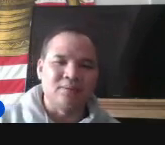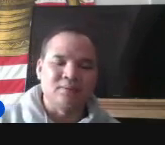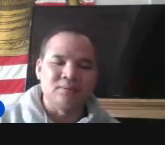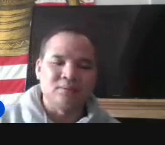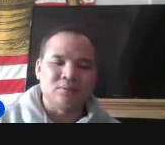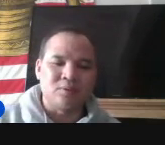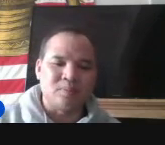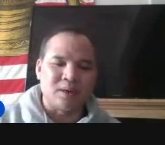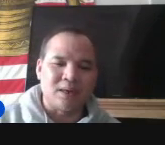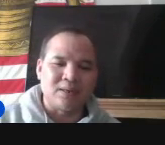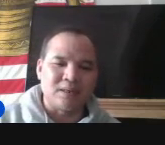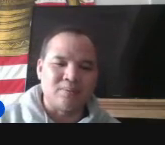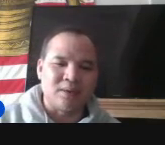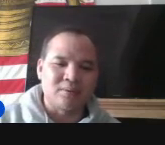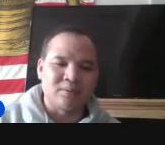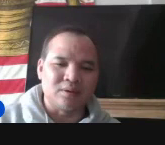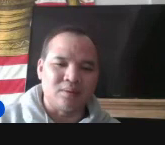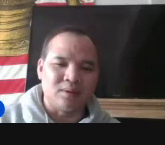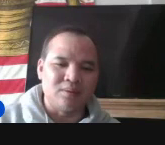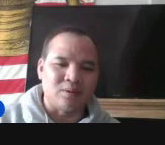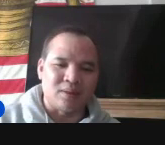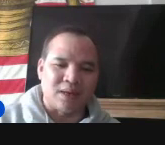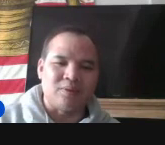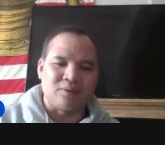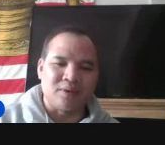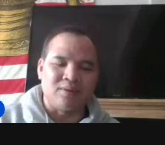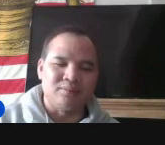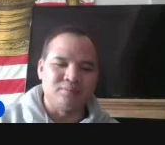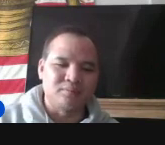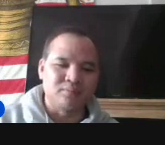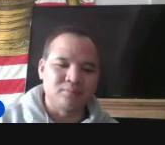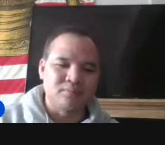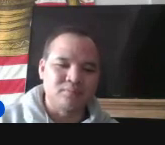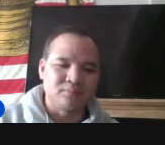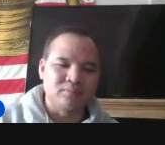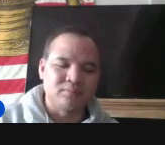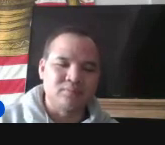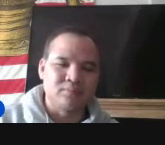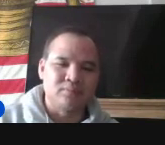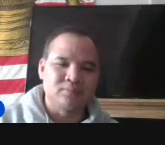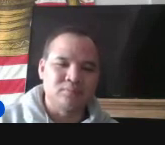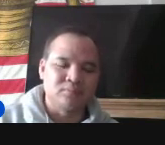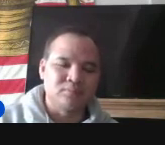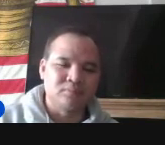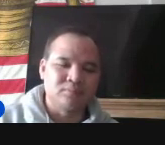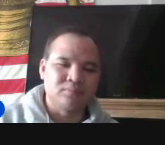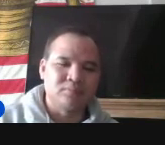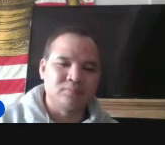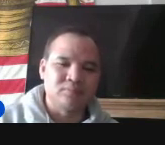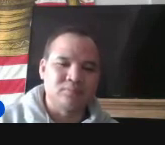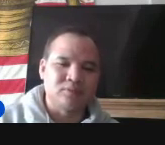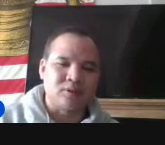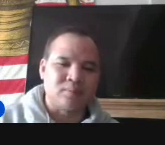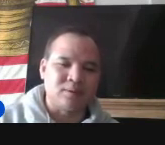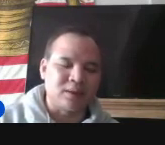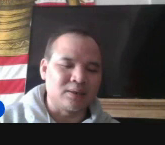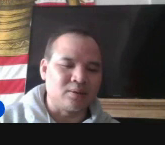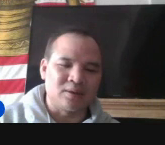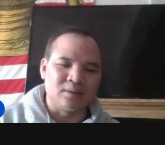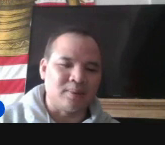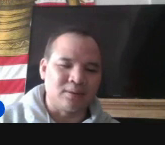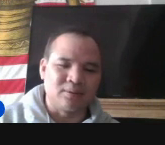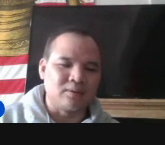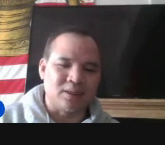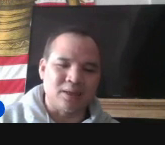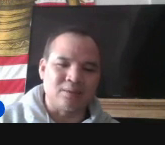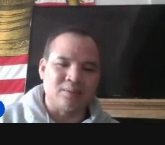ที่ไปย่อนนะครับเรื่องของแอร์สไตรค์ที่มาเนี่ยทุกสิ่งทุกอย่างเนี่ยครับกำลังขับเคี่ยวกันอยู่275